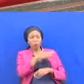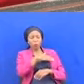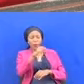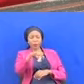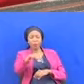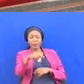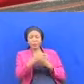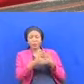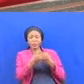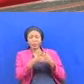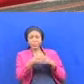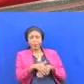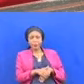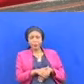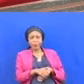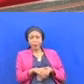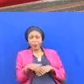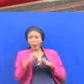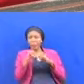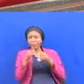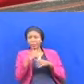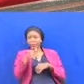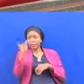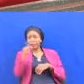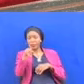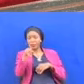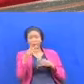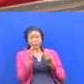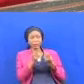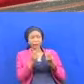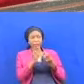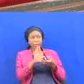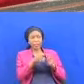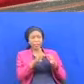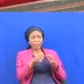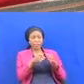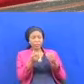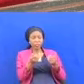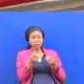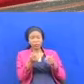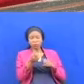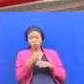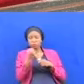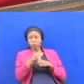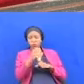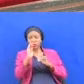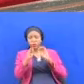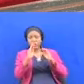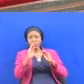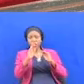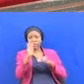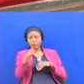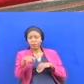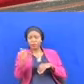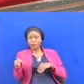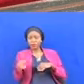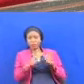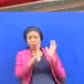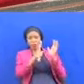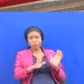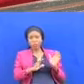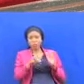mwenyekiti, TCA pia iliratibu shughuli za usafirishaji wa abiria na mizigo, ambapo hadi kufika mwezi Machi mwaka huu